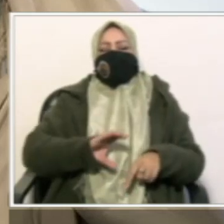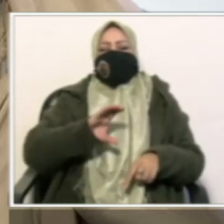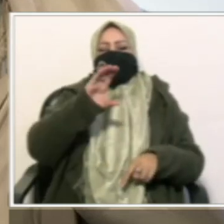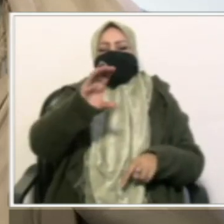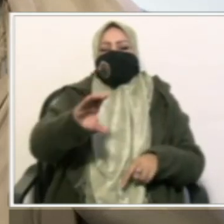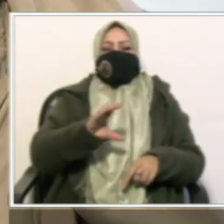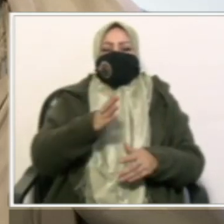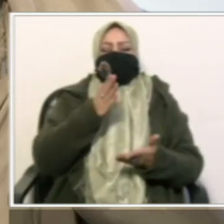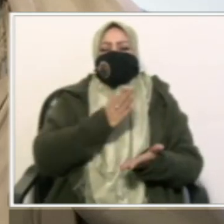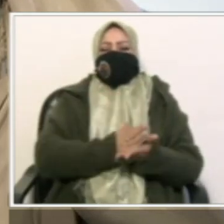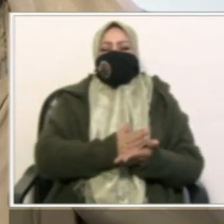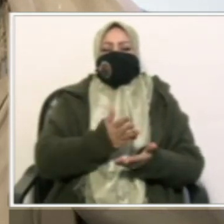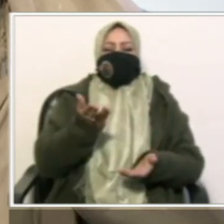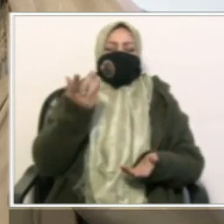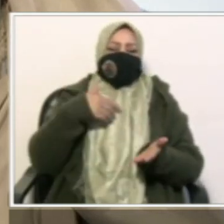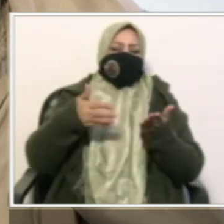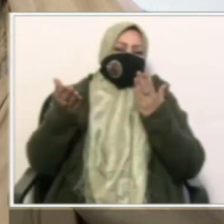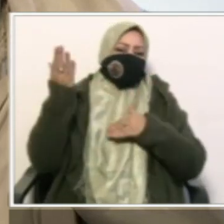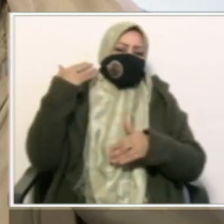يسأل